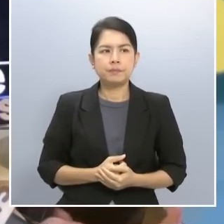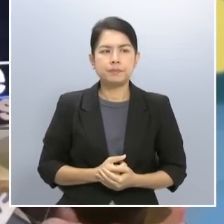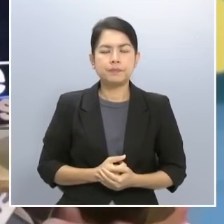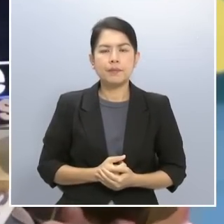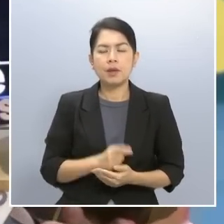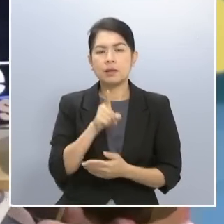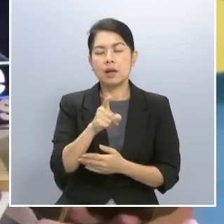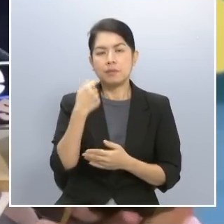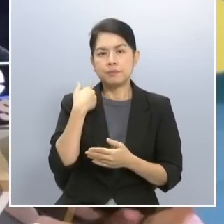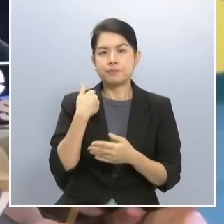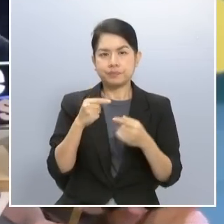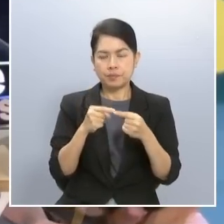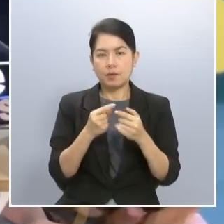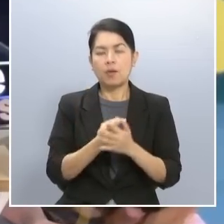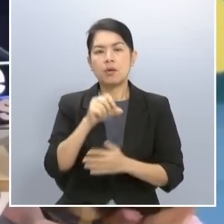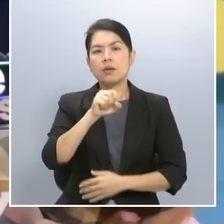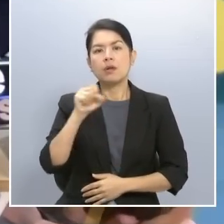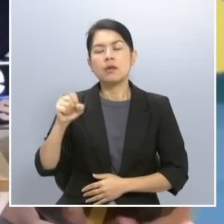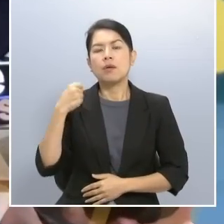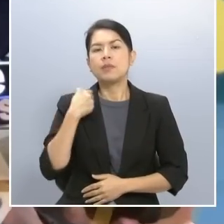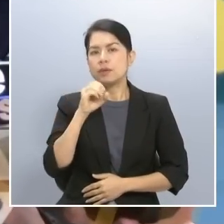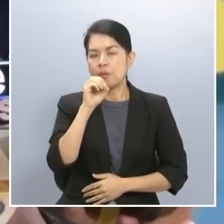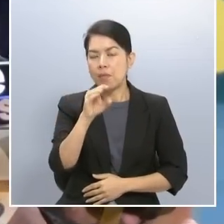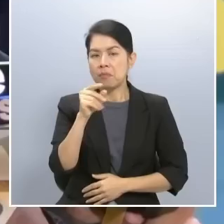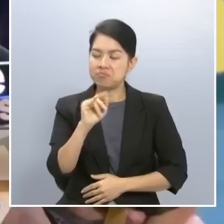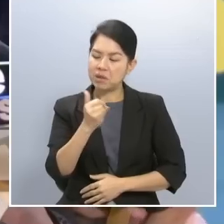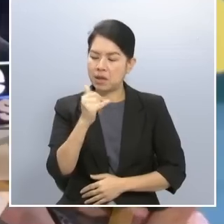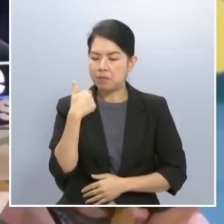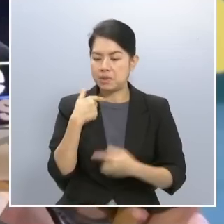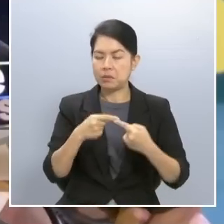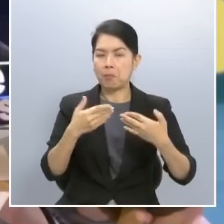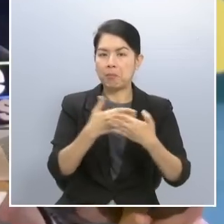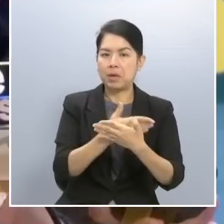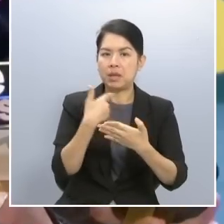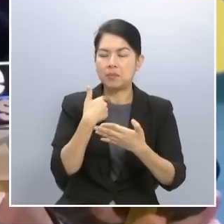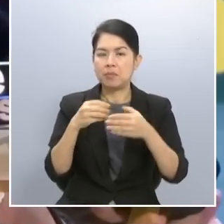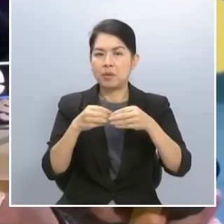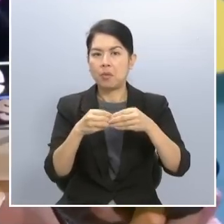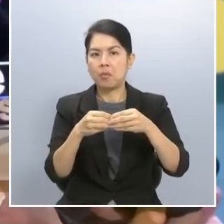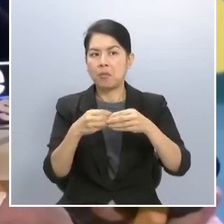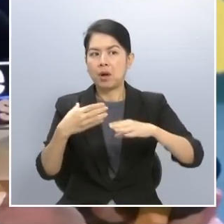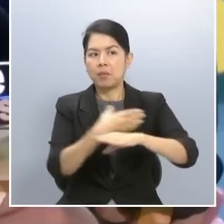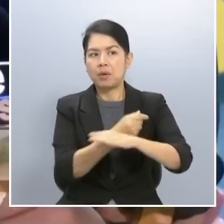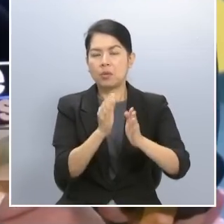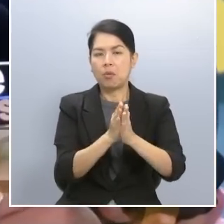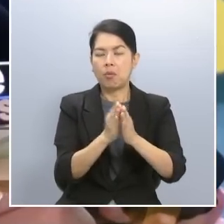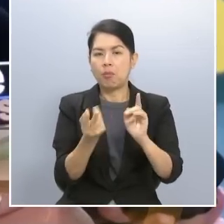องก็ออกมาพูดว่าเหมือนอาจจะมีการพลิกขั้วมีกระบวนการเกมพลิกขั้ว ผมยังไม่ได้มองนะเพรา